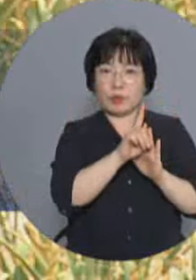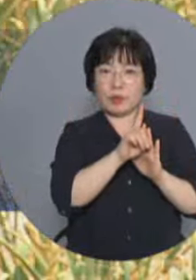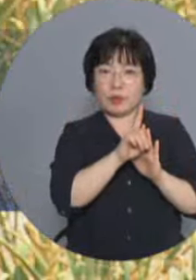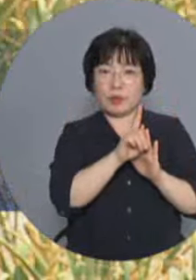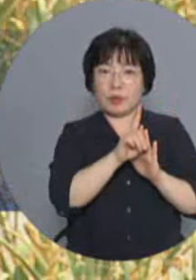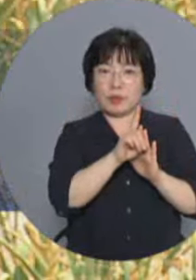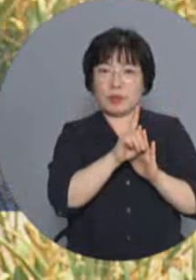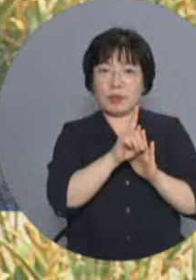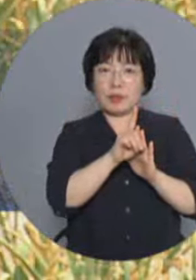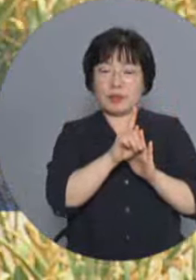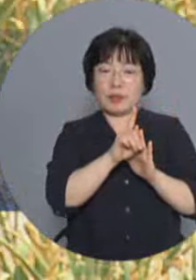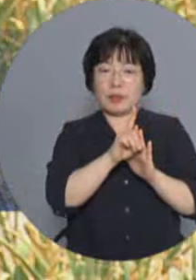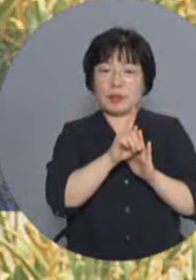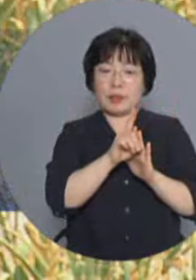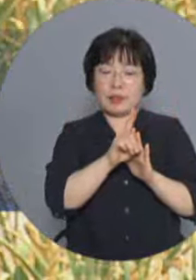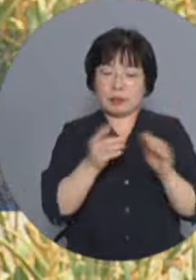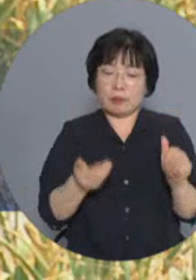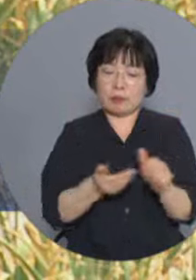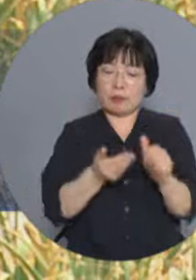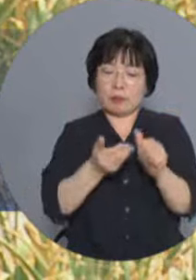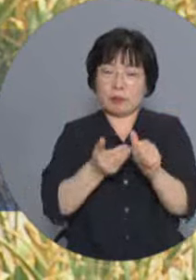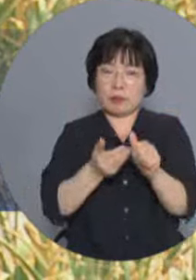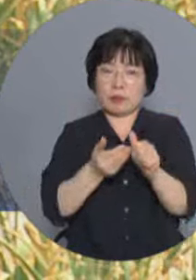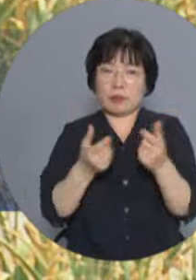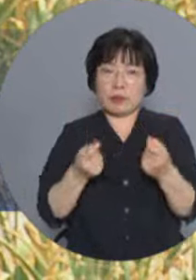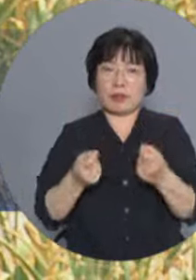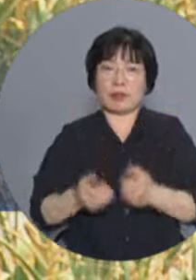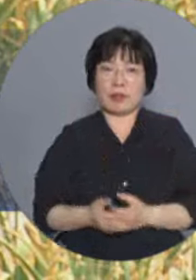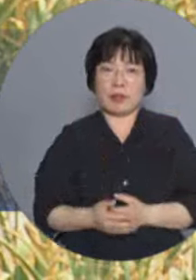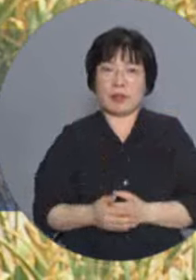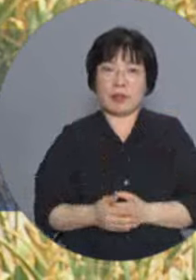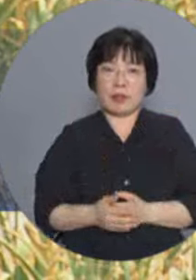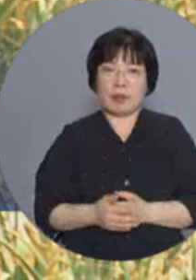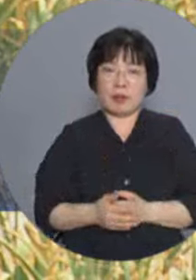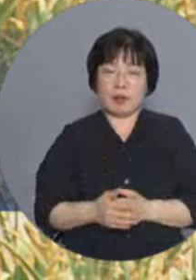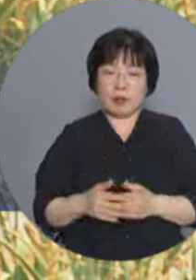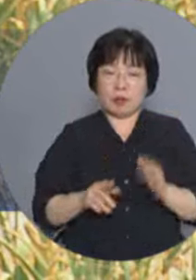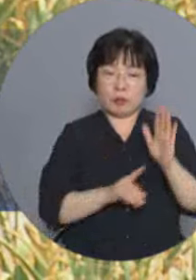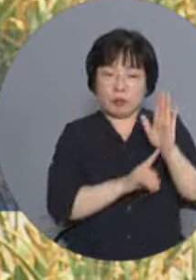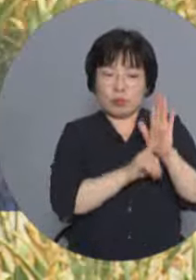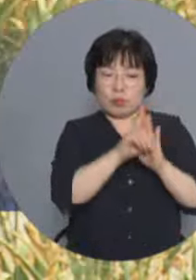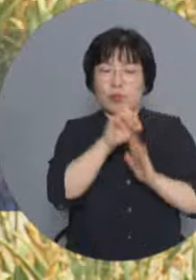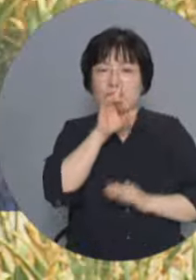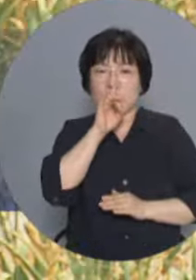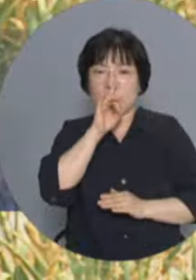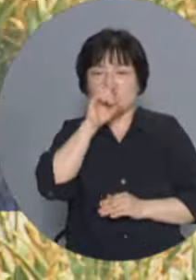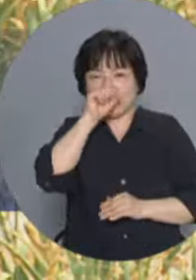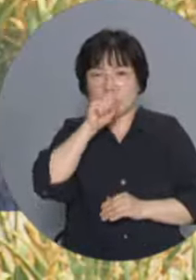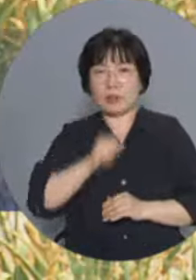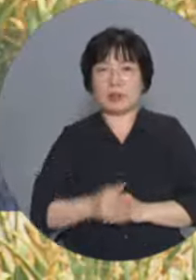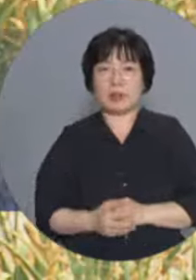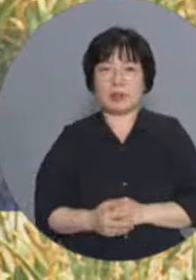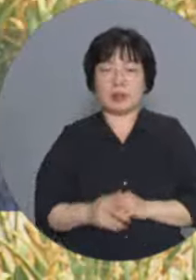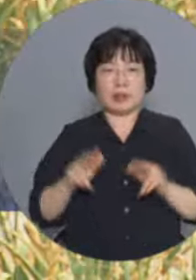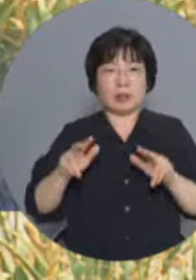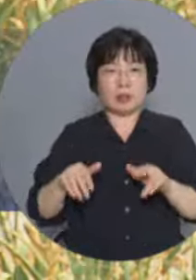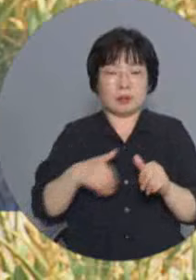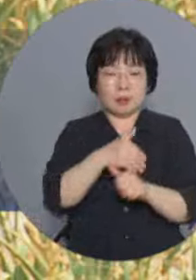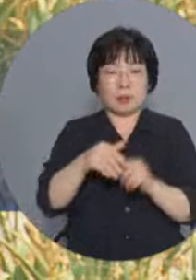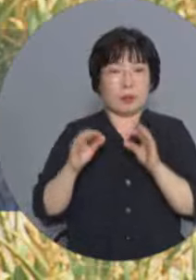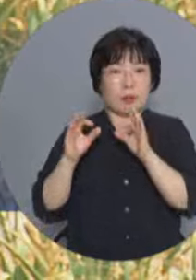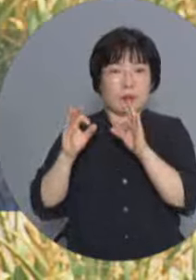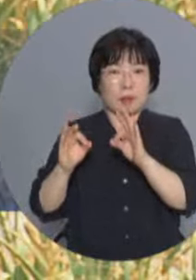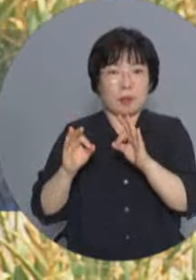이자 성장이 된 걸로 봅니다. 차우지간 이렇게 날씨가 안 따스할 때는 이자 성장이 안 됐었어요. 지금 저 같은